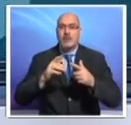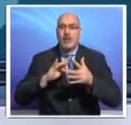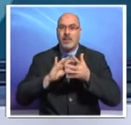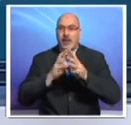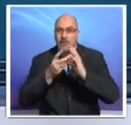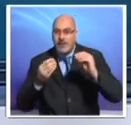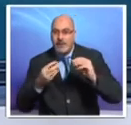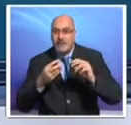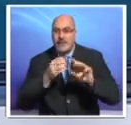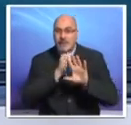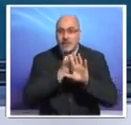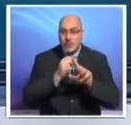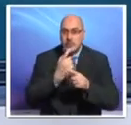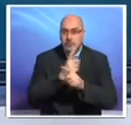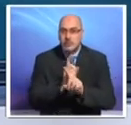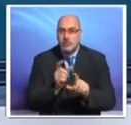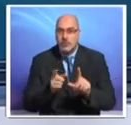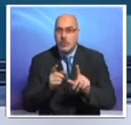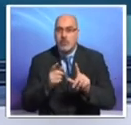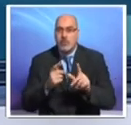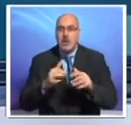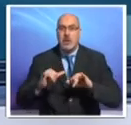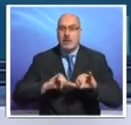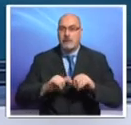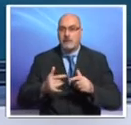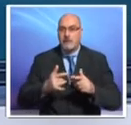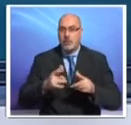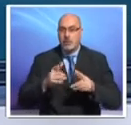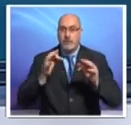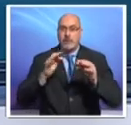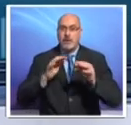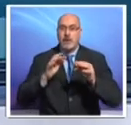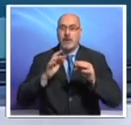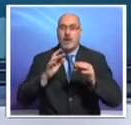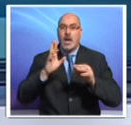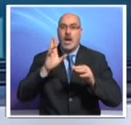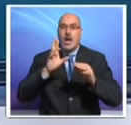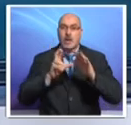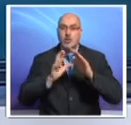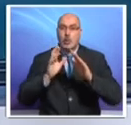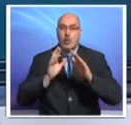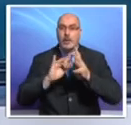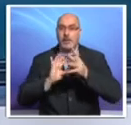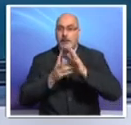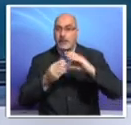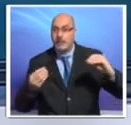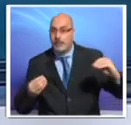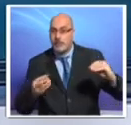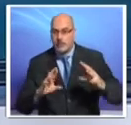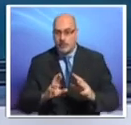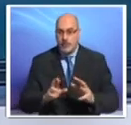الإلكترونية والتصدي لمختلف أشكال الإجرام المرتبط بالشبكة الافتراضية من خلال